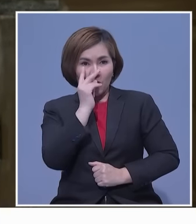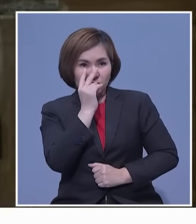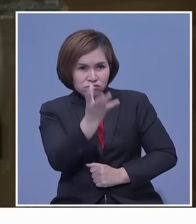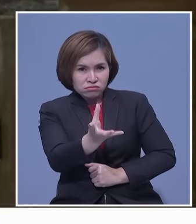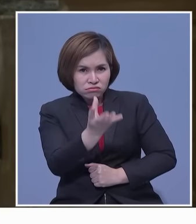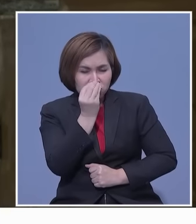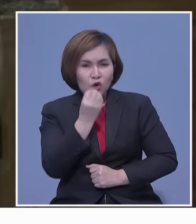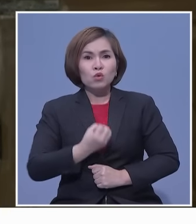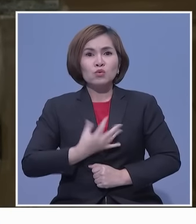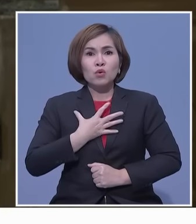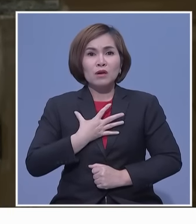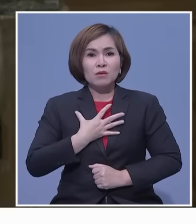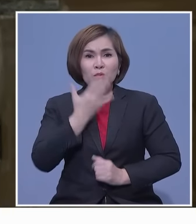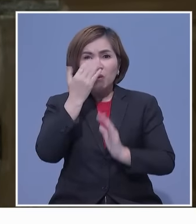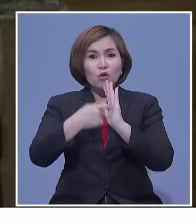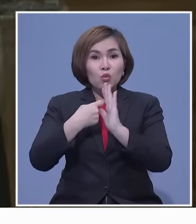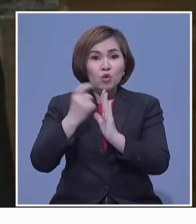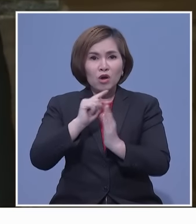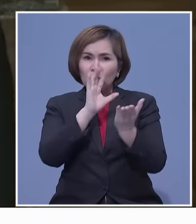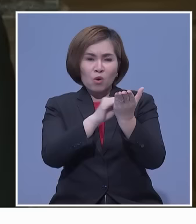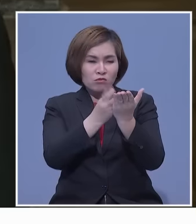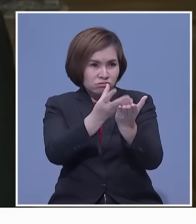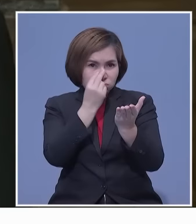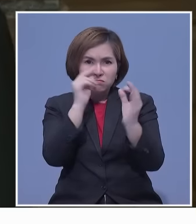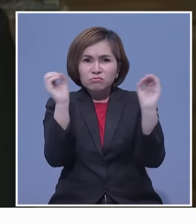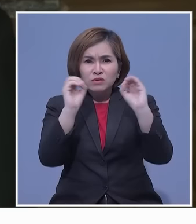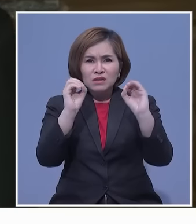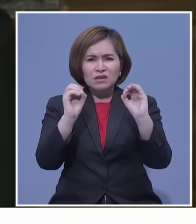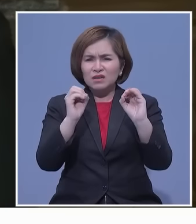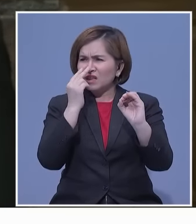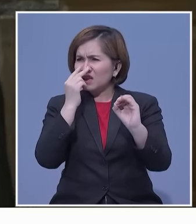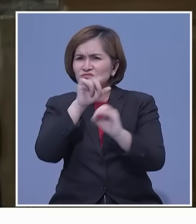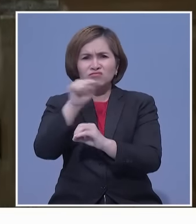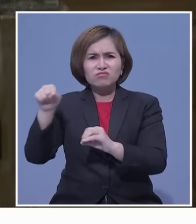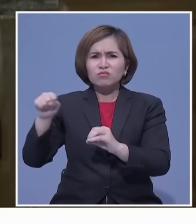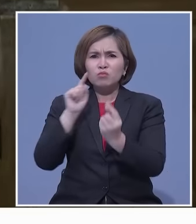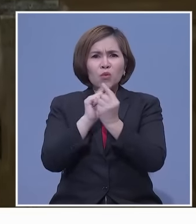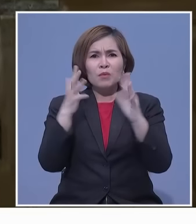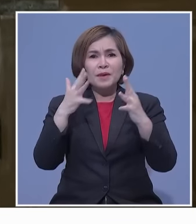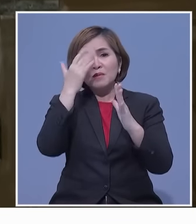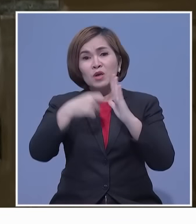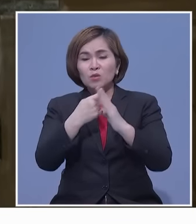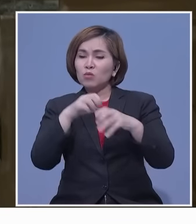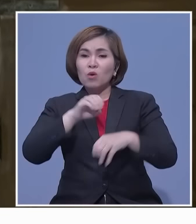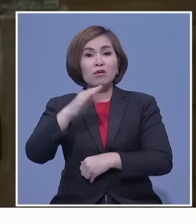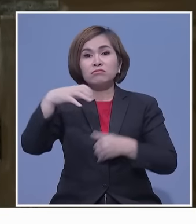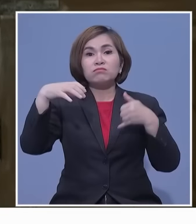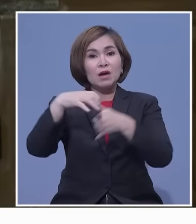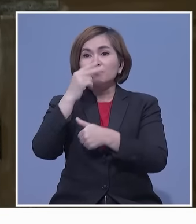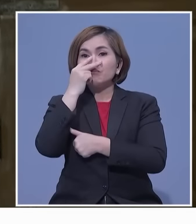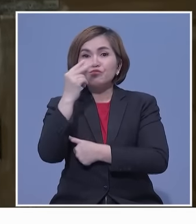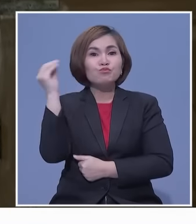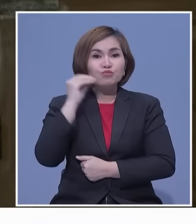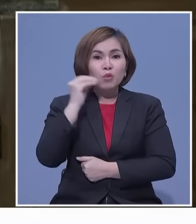ช็อกอ่ะเพราะข้อมูลมุมเนี้ยเราไม่เคยเห็นแล้วเราไม่รู้จะไปเคยเห็นจากไหนเพราะว่าสิ่งที่เราเข้าไปที่บริษัทเราก็จะเห็นแต่